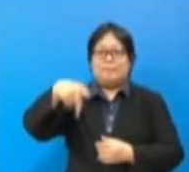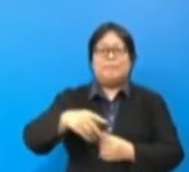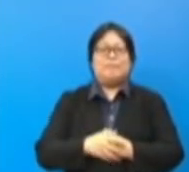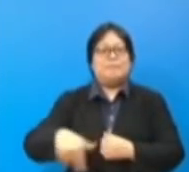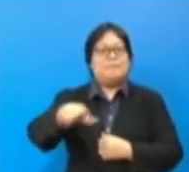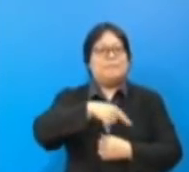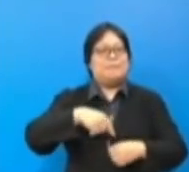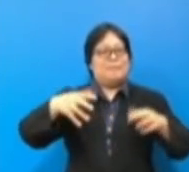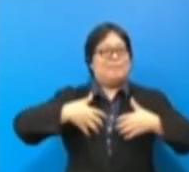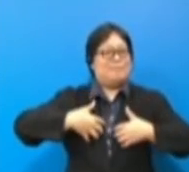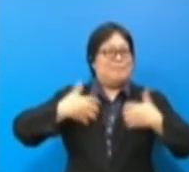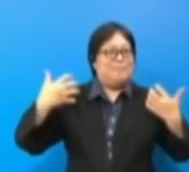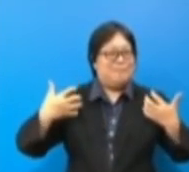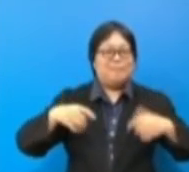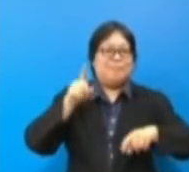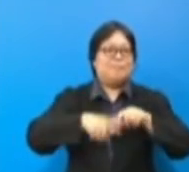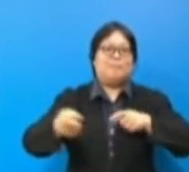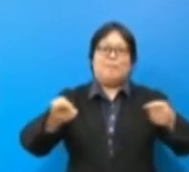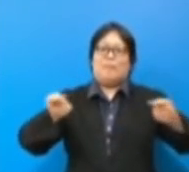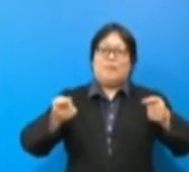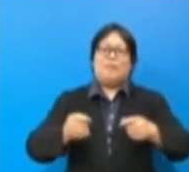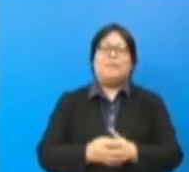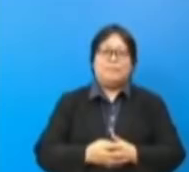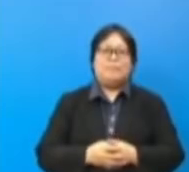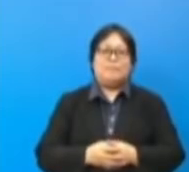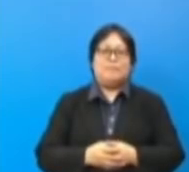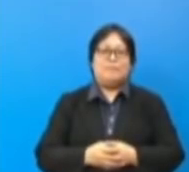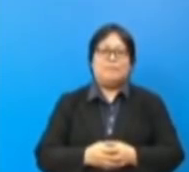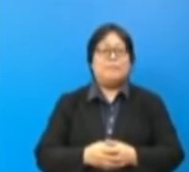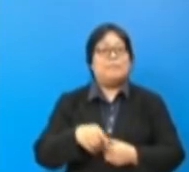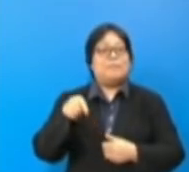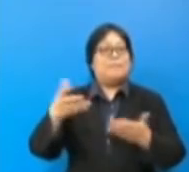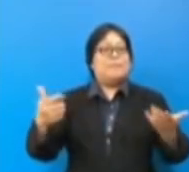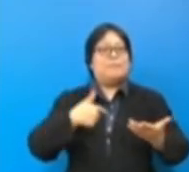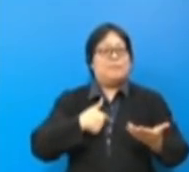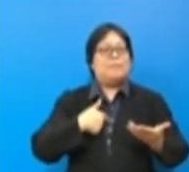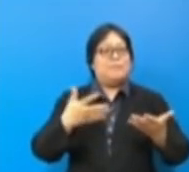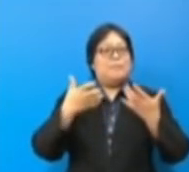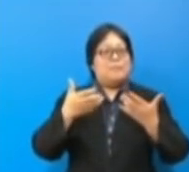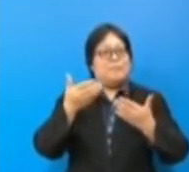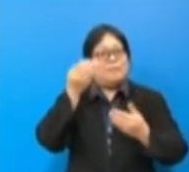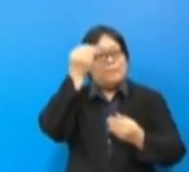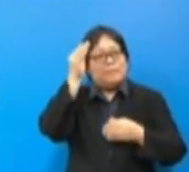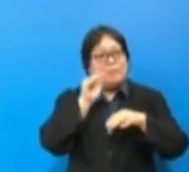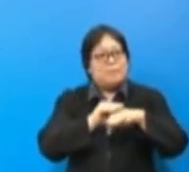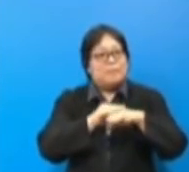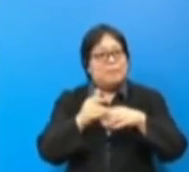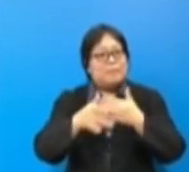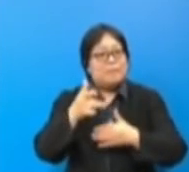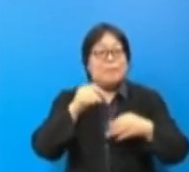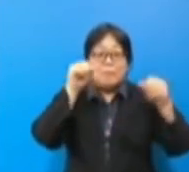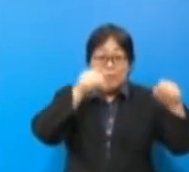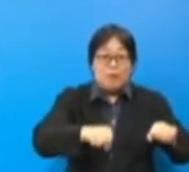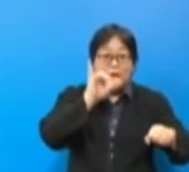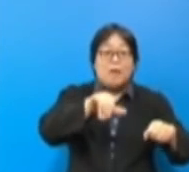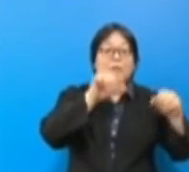kemarahan yang Sukardi kawal yang ini saya enak priema Wawan Kalau boleh